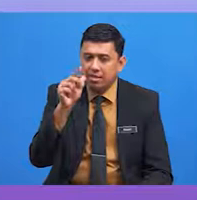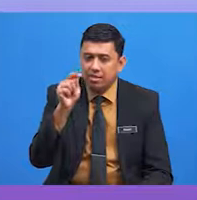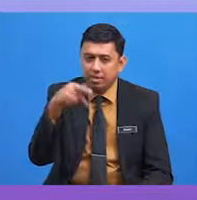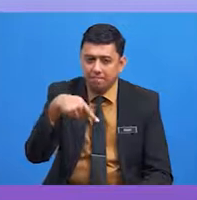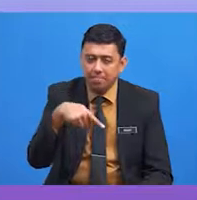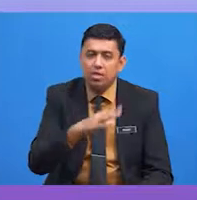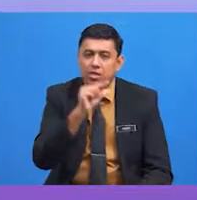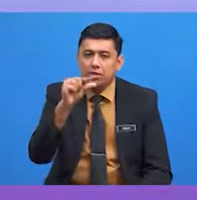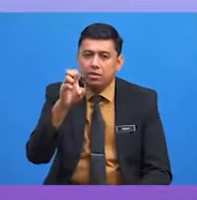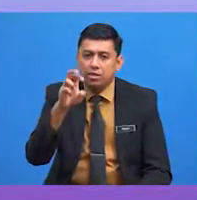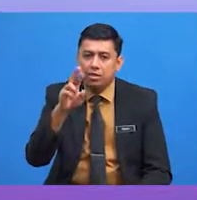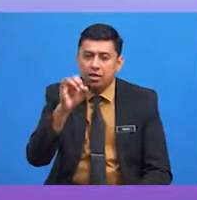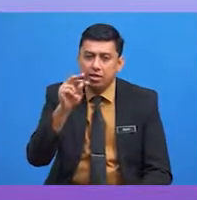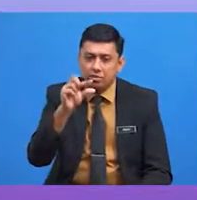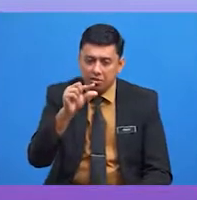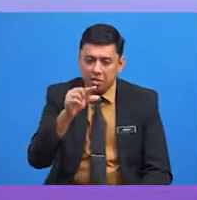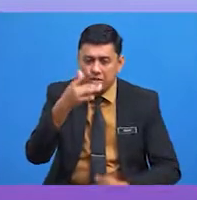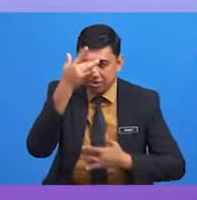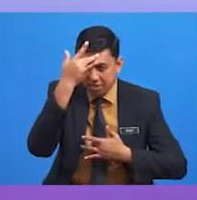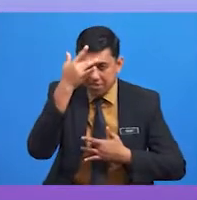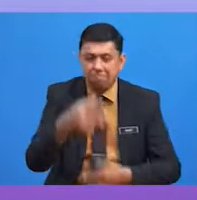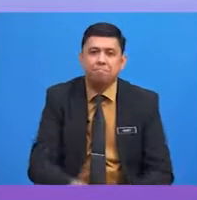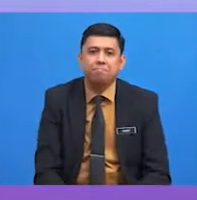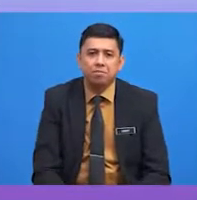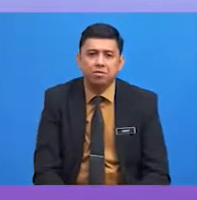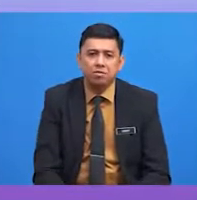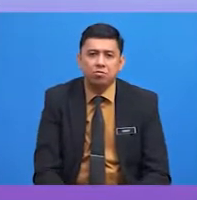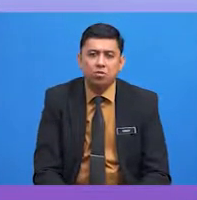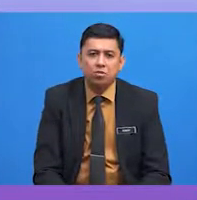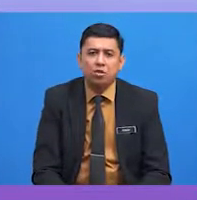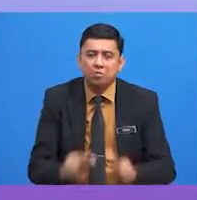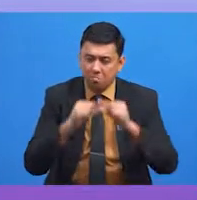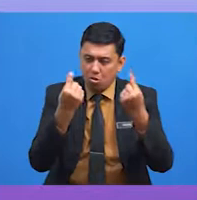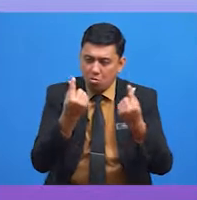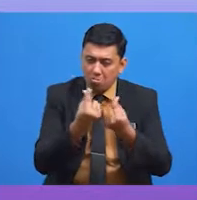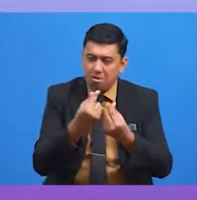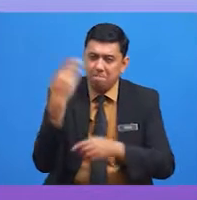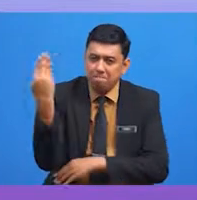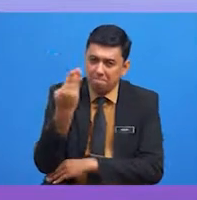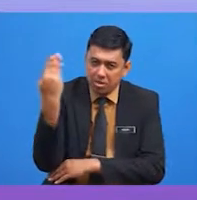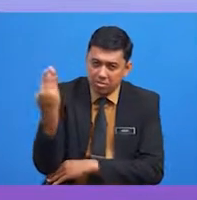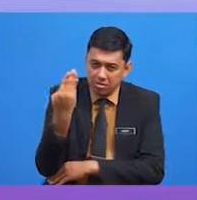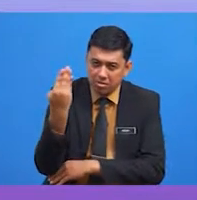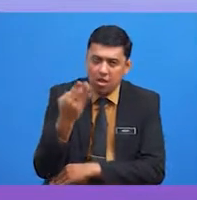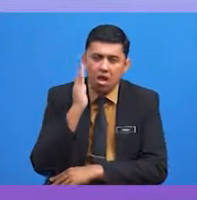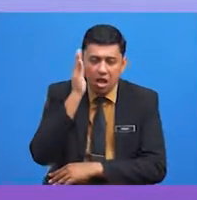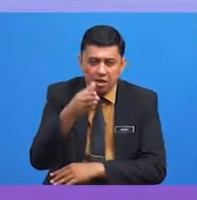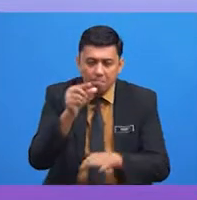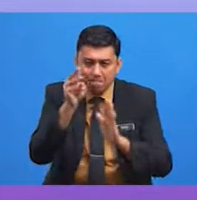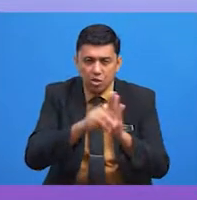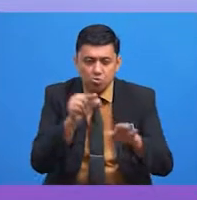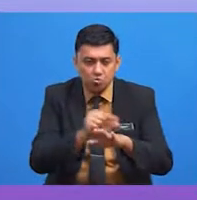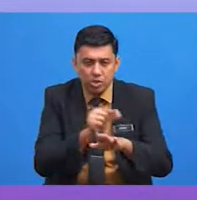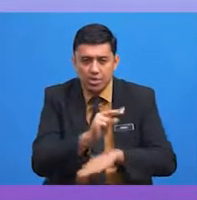gerih, sakit. Ketiga, manakala golongan biasa akan menggunakan